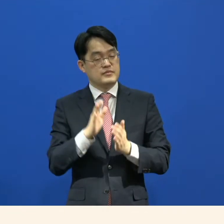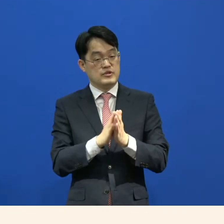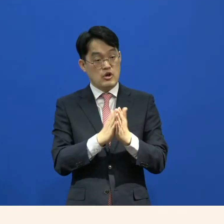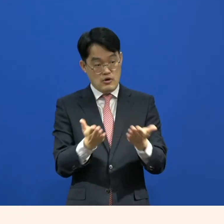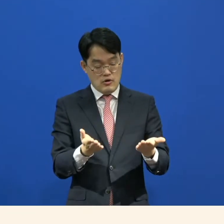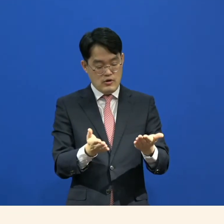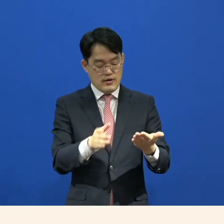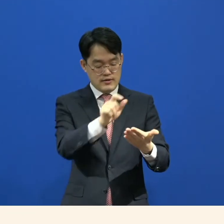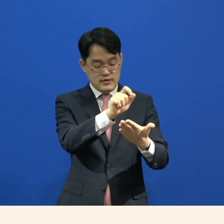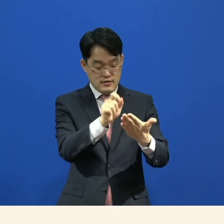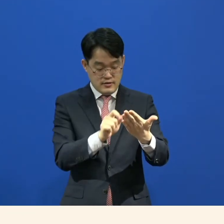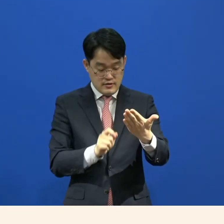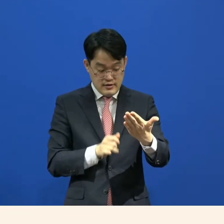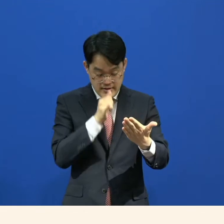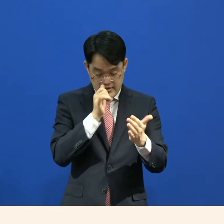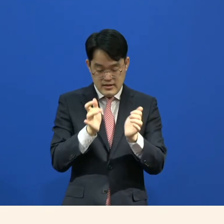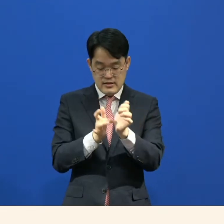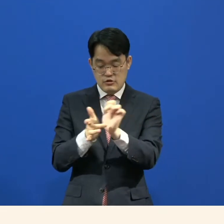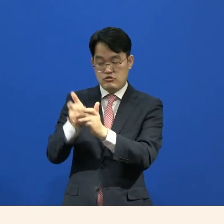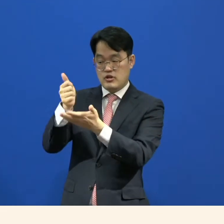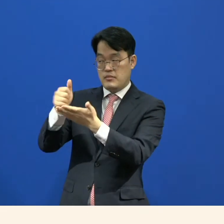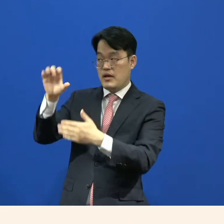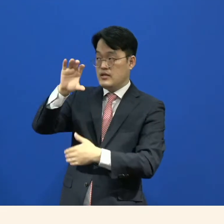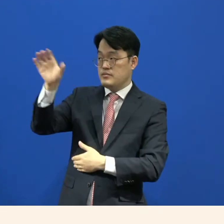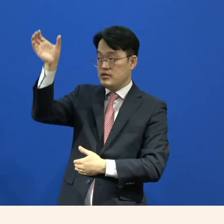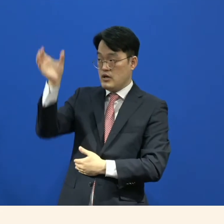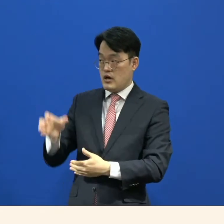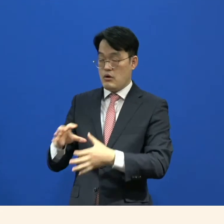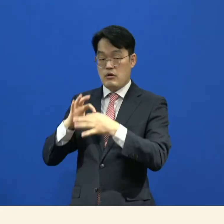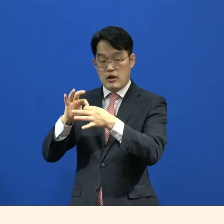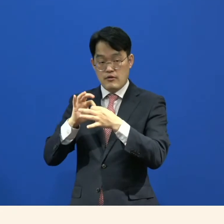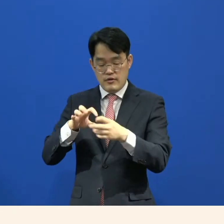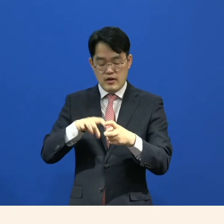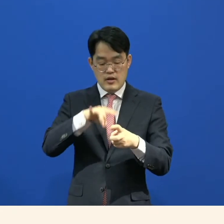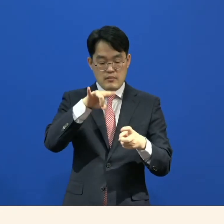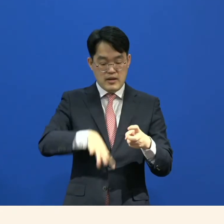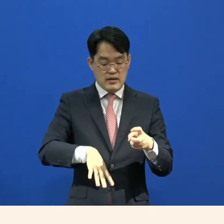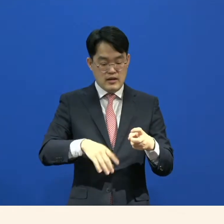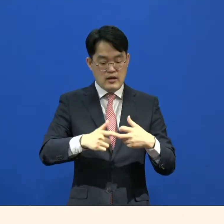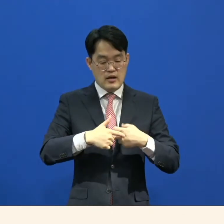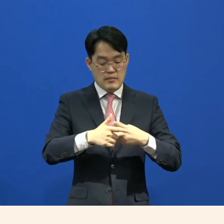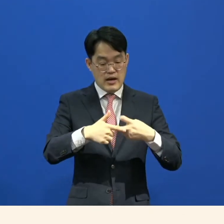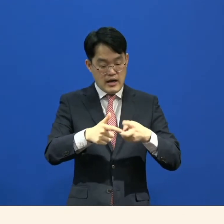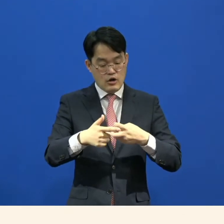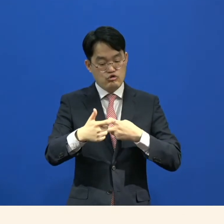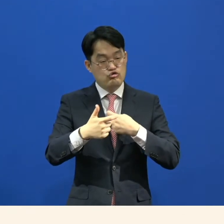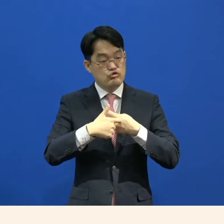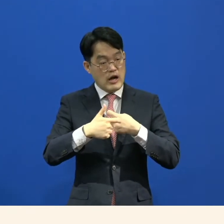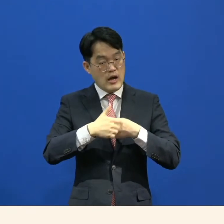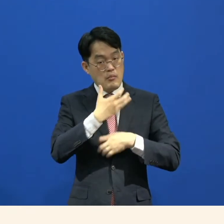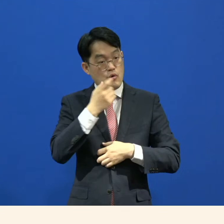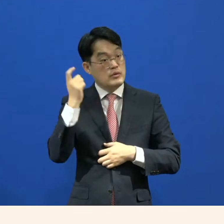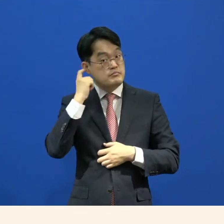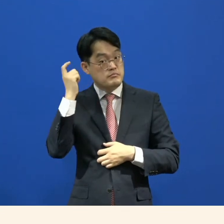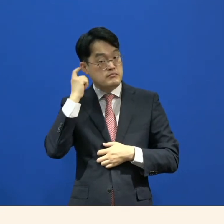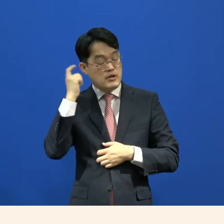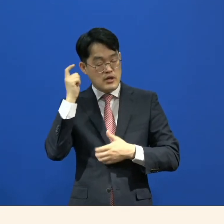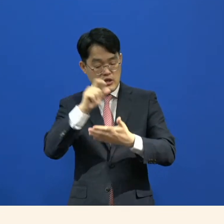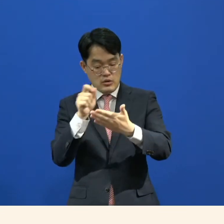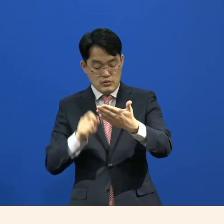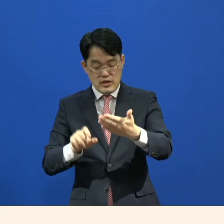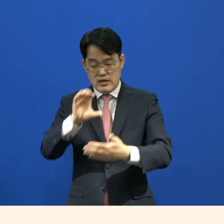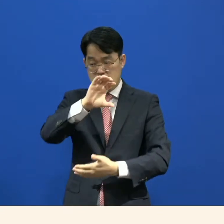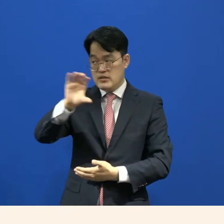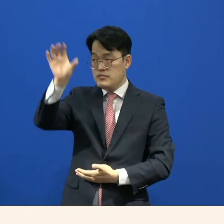그 십자가에 관련된 마태, 마가, 누가복음의 그 십자가와 관련된 그 본문들을 이렇게